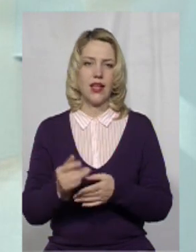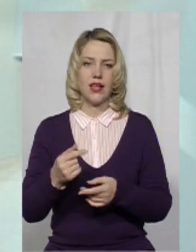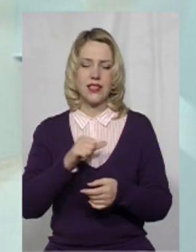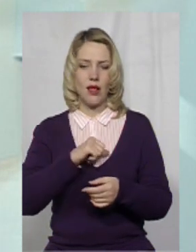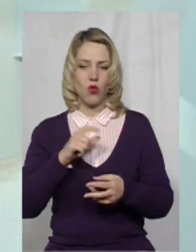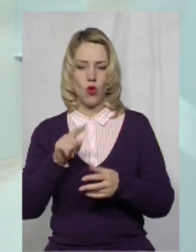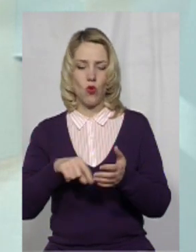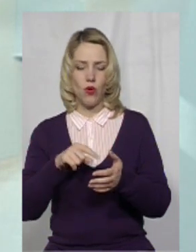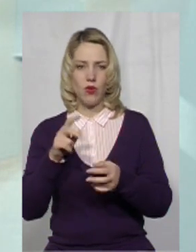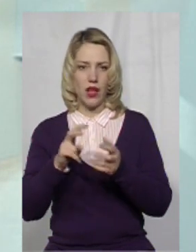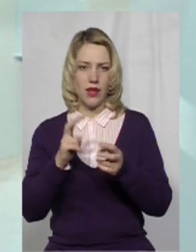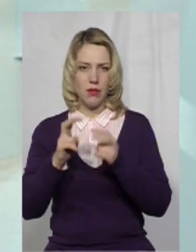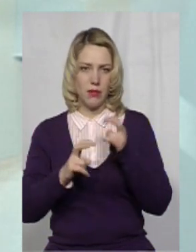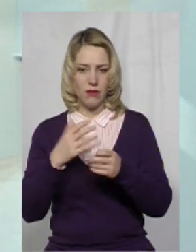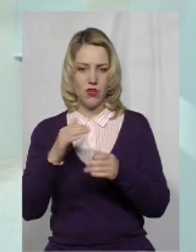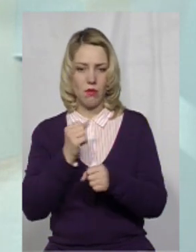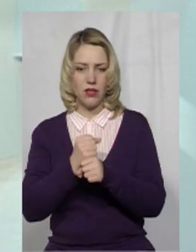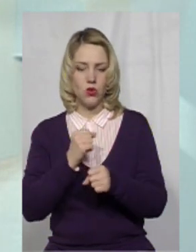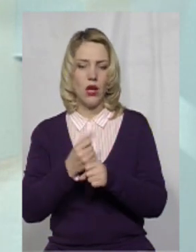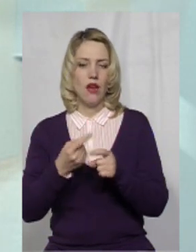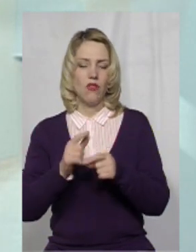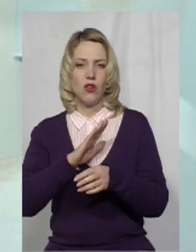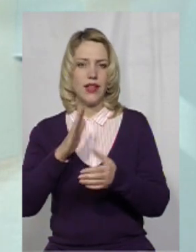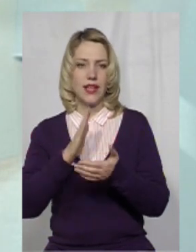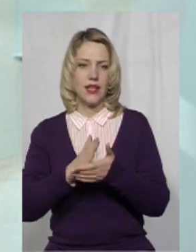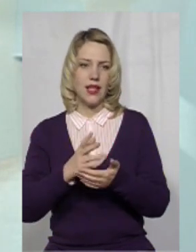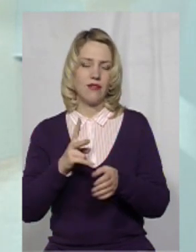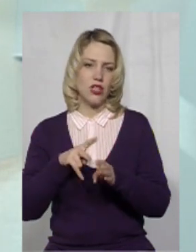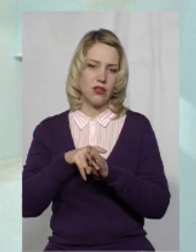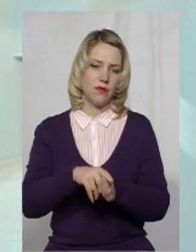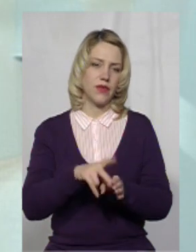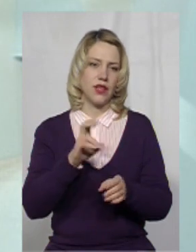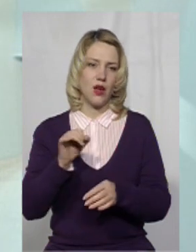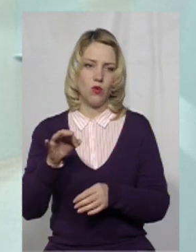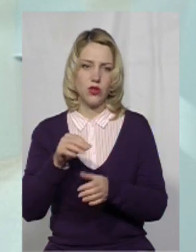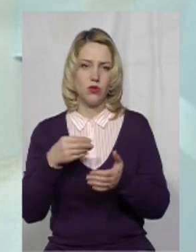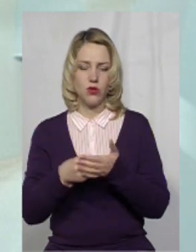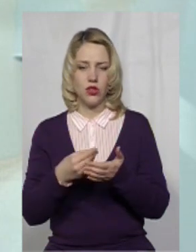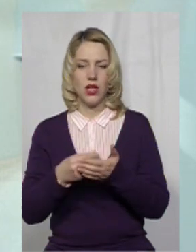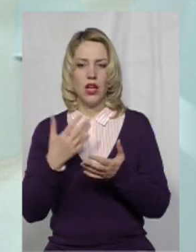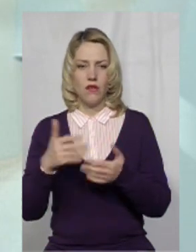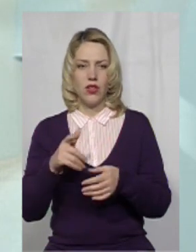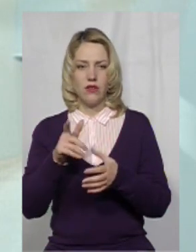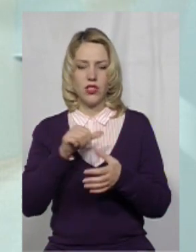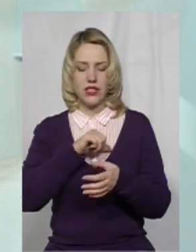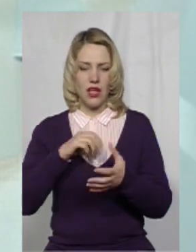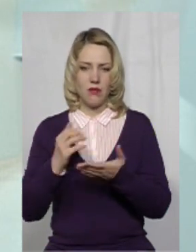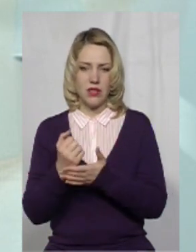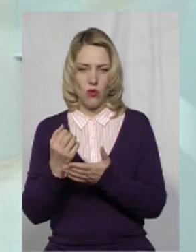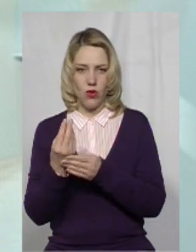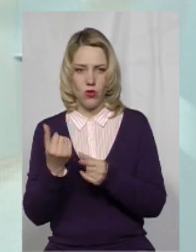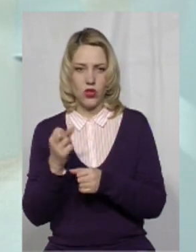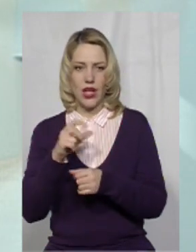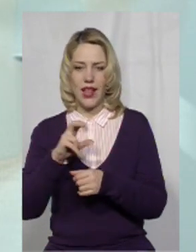комунальне підприємство працює, воно вже не є, там, скажімо, обтяжливим для обласного бюджету, вони на як навчилися якісь там кошти на себе заробляти, але це,